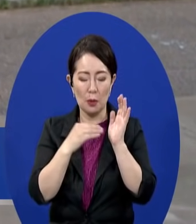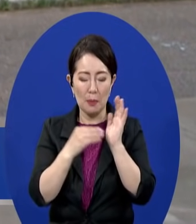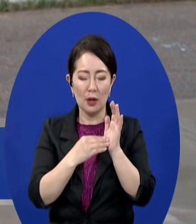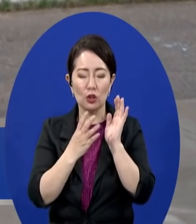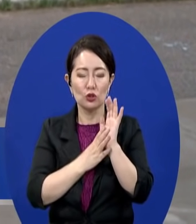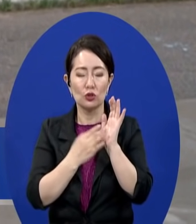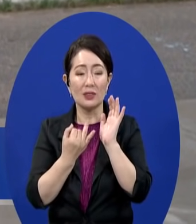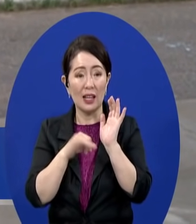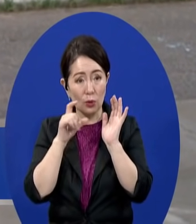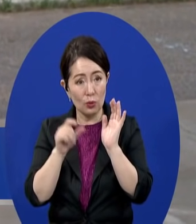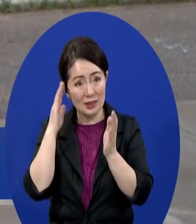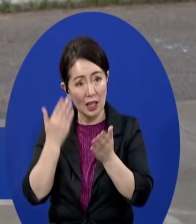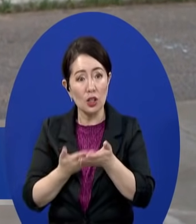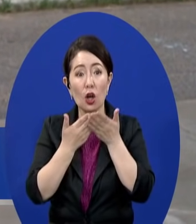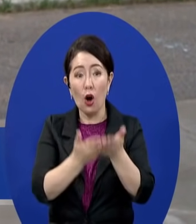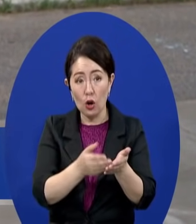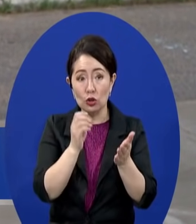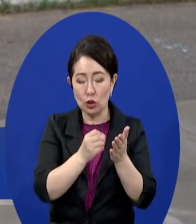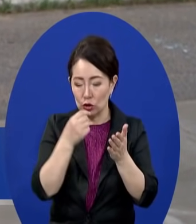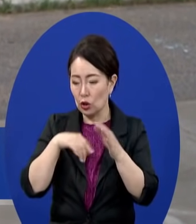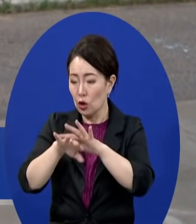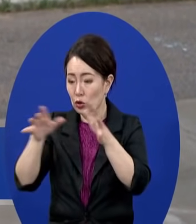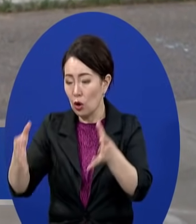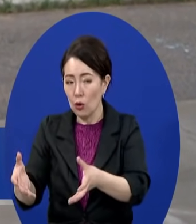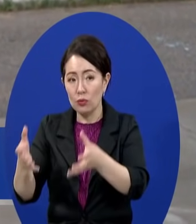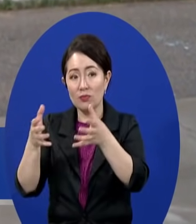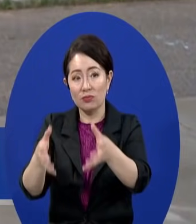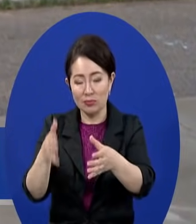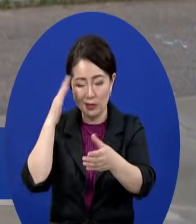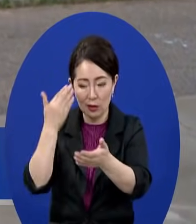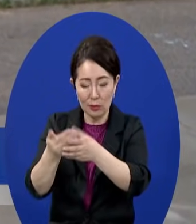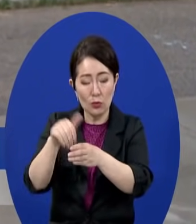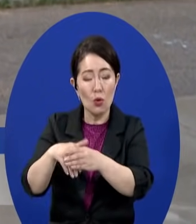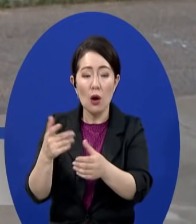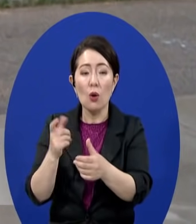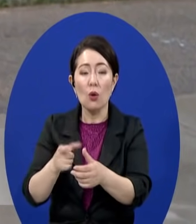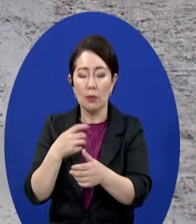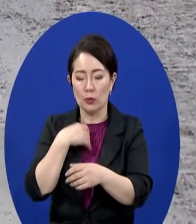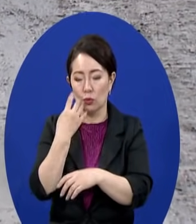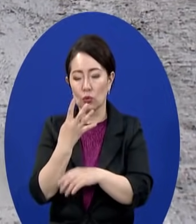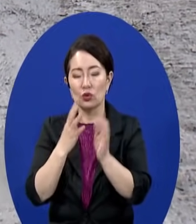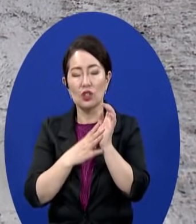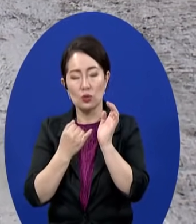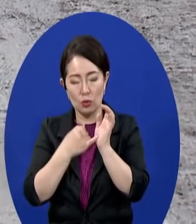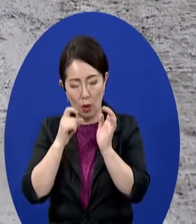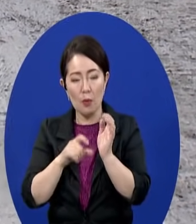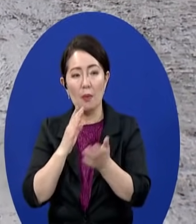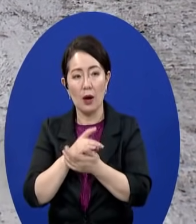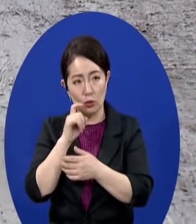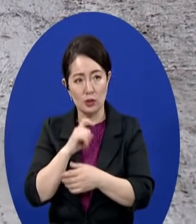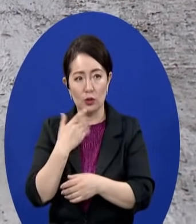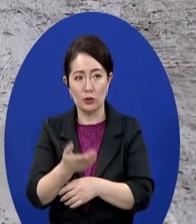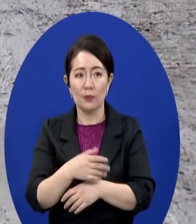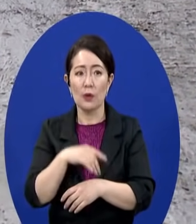69,970 иргэн санал өгөхөөс за зөөврийн битүүмжилсэн хайрцагаар санал өгсөлтөд ирүүлсэн 496 иргэн байгаа. Улаан бүс тугаа иргэдийг